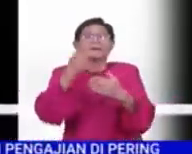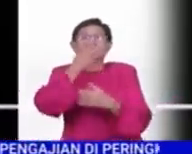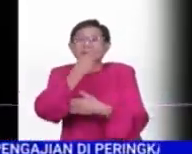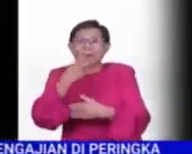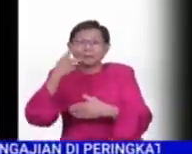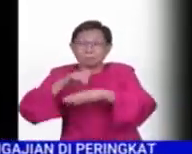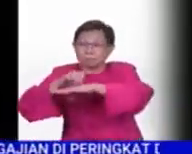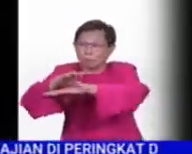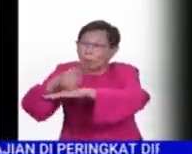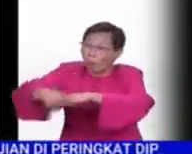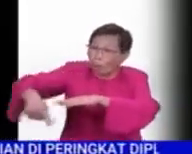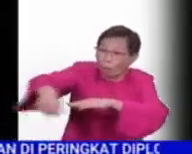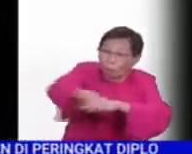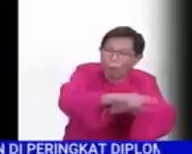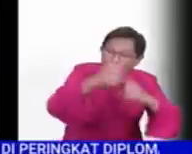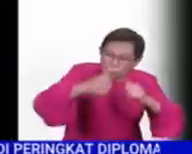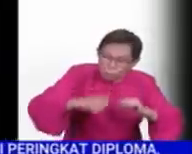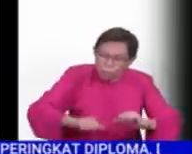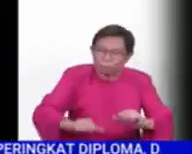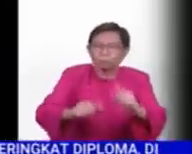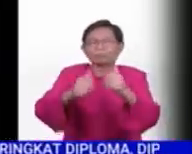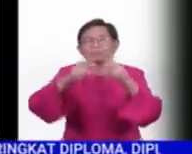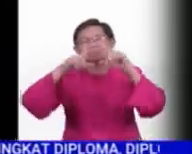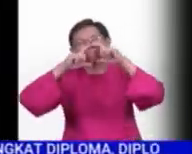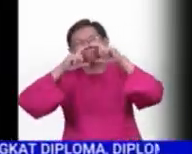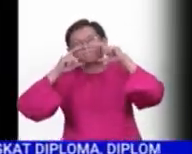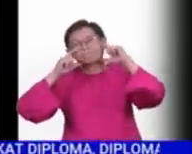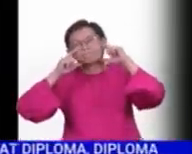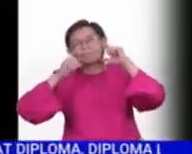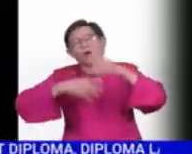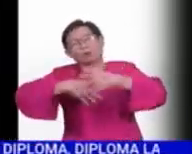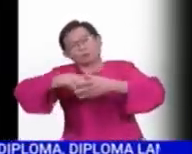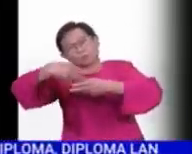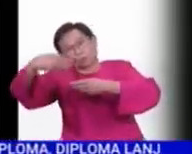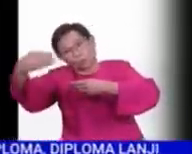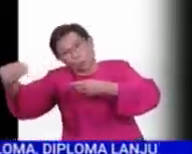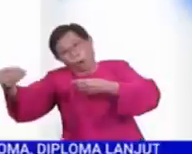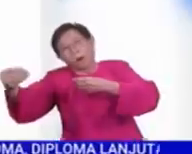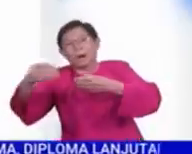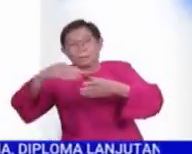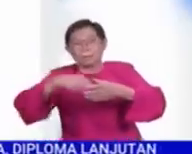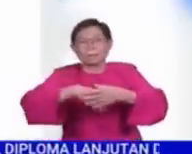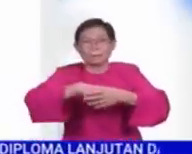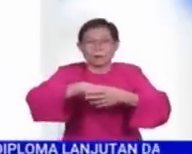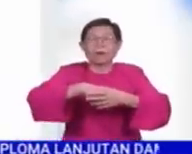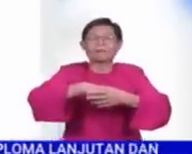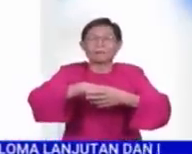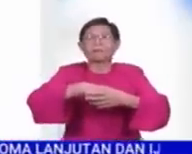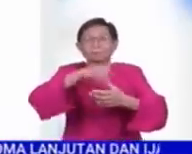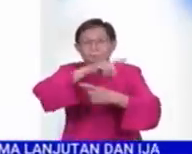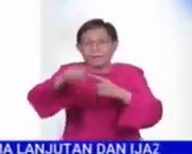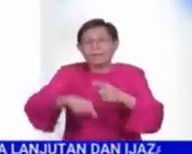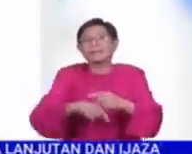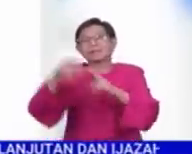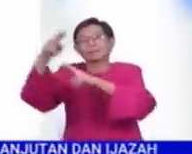menasihati orang ramai agar terus menggunakan pelitup muka apabila berada di tempat tertutup atau sesak.